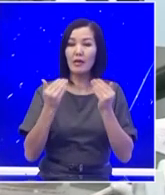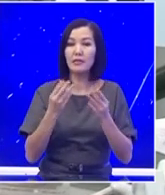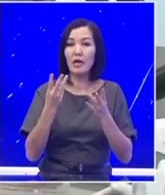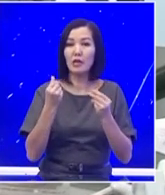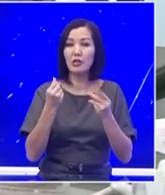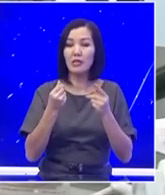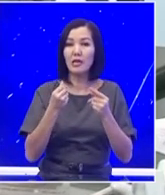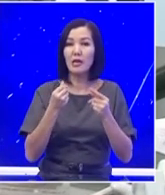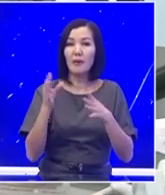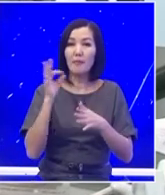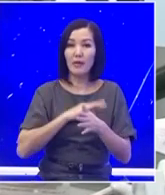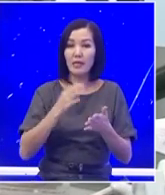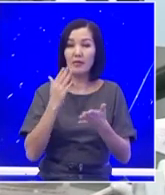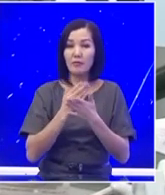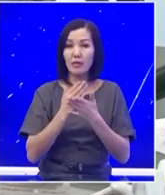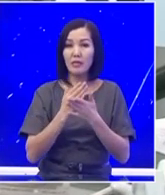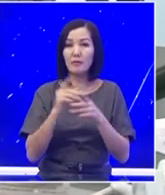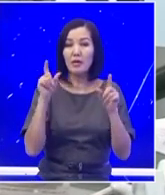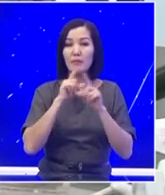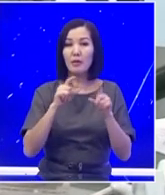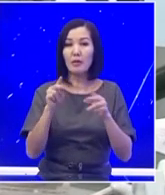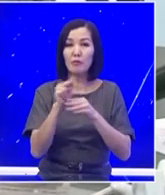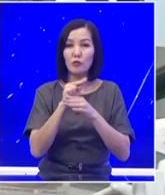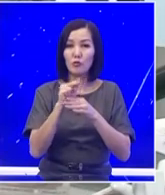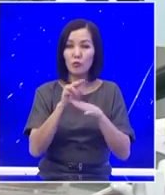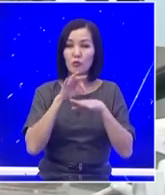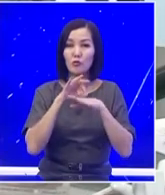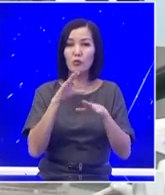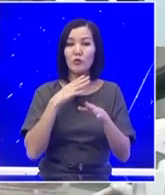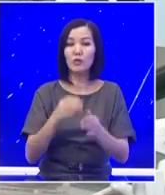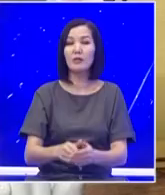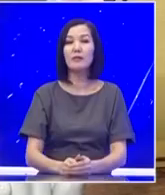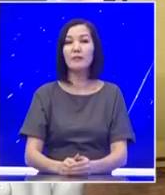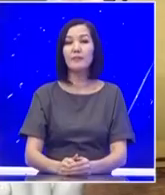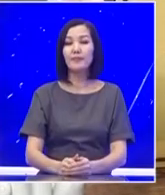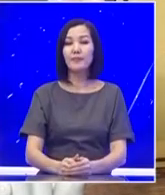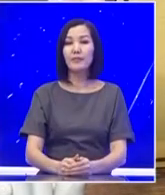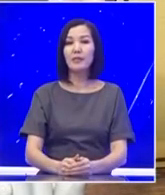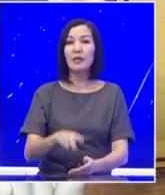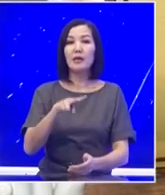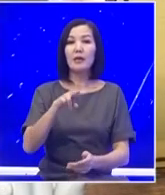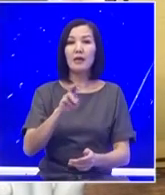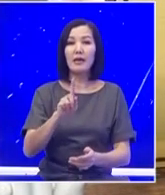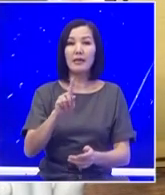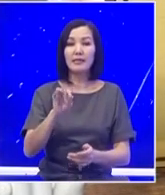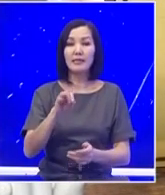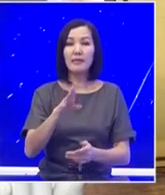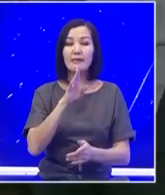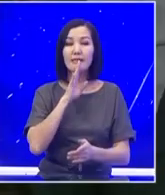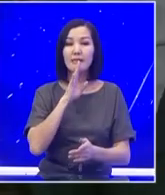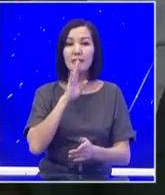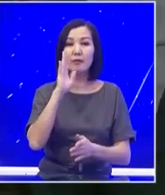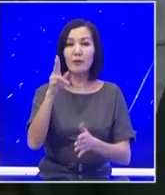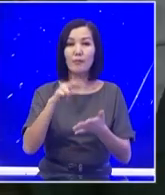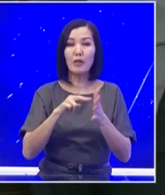қаржыны айналымға салдық. Соның арқасында мекемемізге жөндеу жұмыстарын да жүргіздік. Ләззаттың алға қойған мақсат айқын.